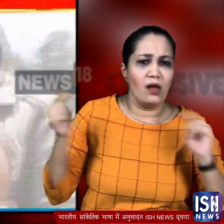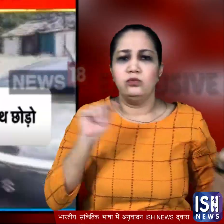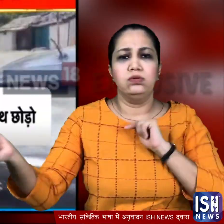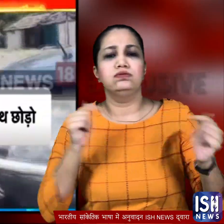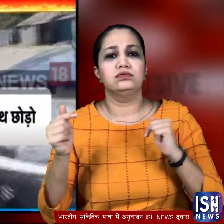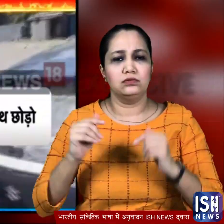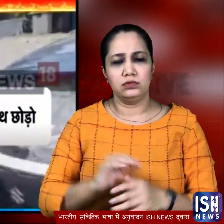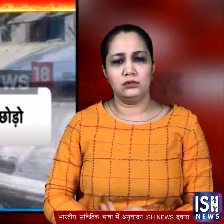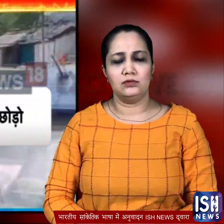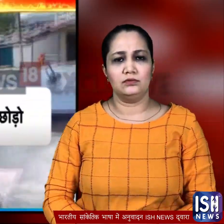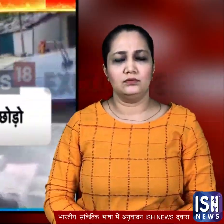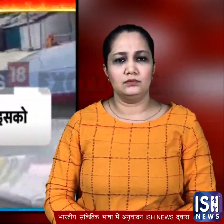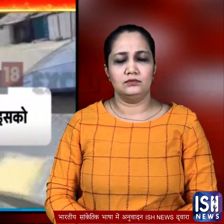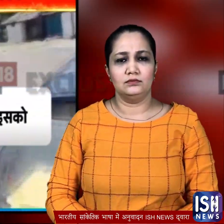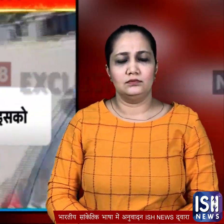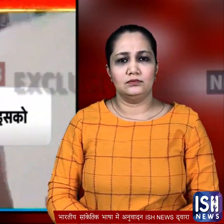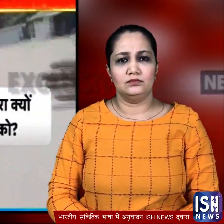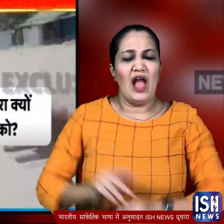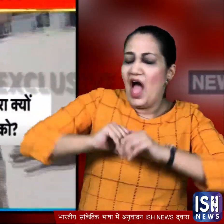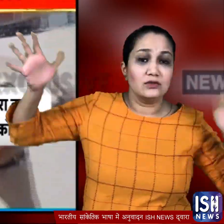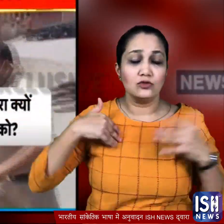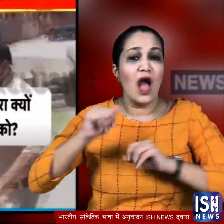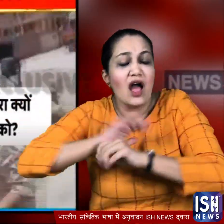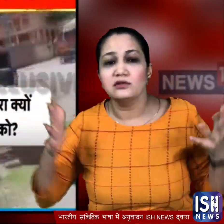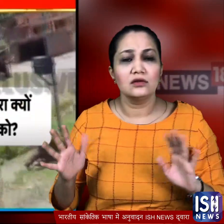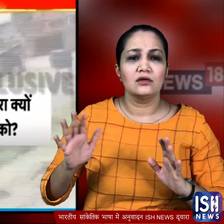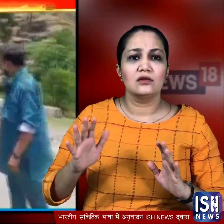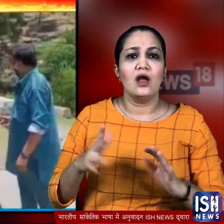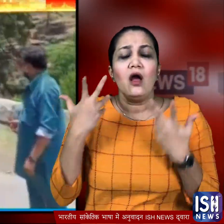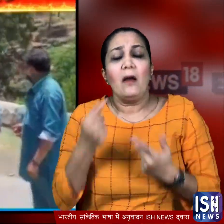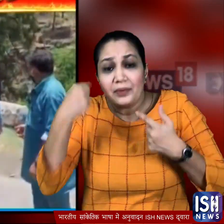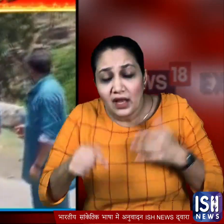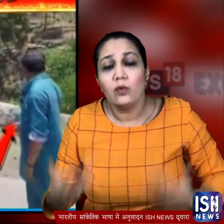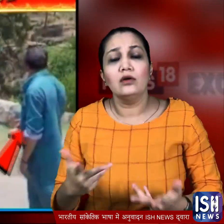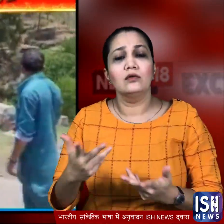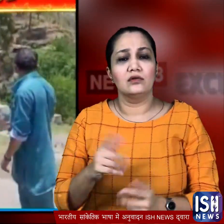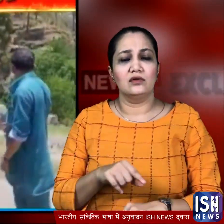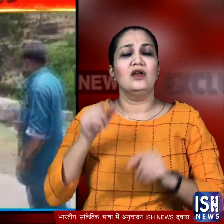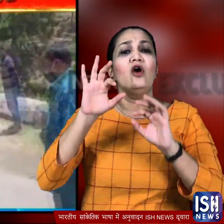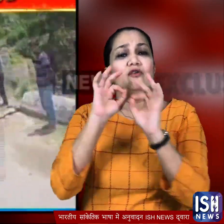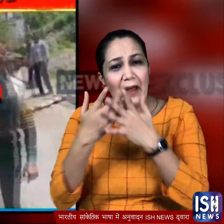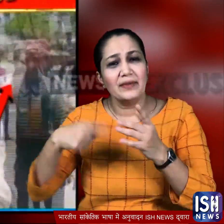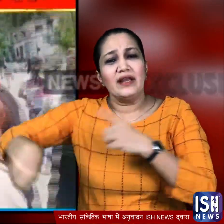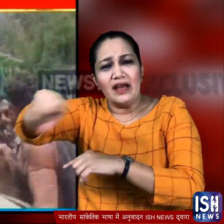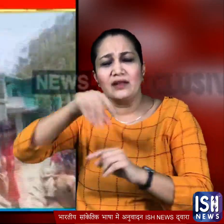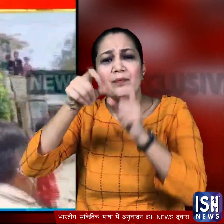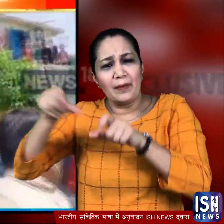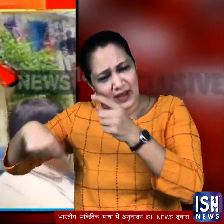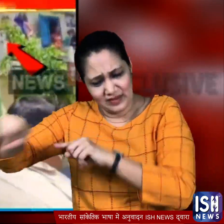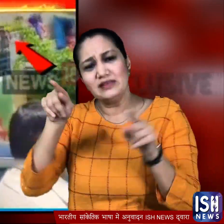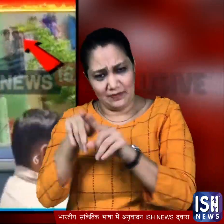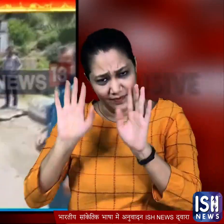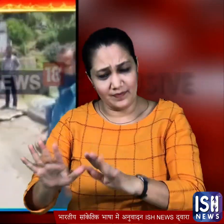खड़ा हो गया। मारेंगे तो इसको, मारा क्यों उसको? उस लड़के के घर वाले और आसपास के कुछ लोग भी वहां